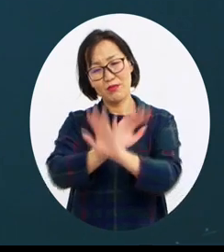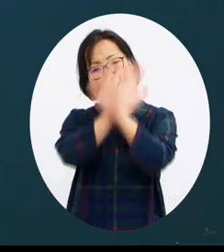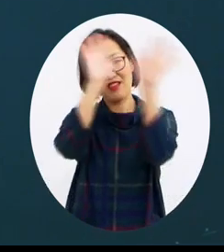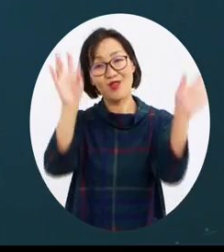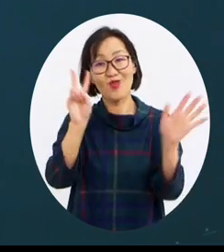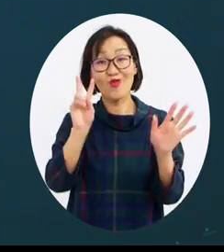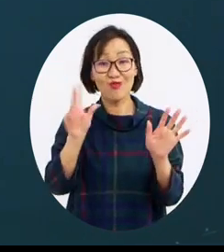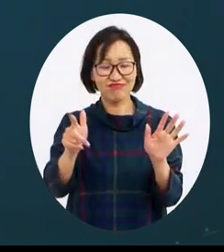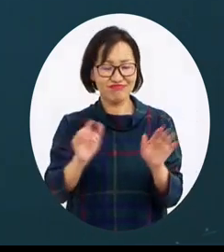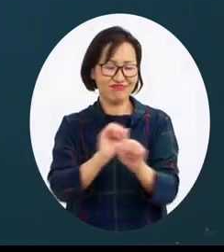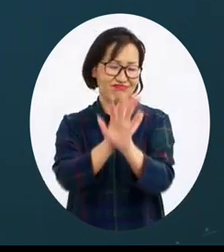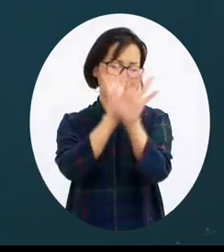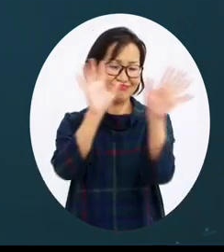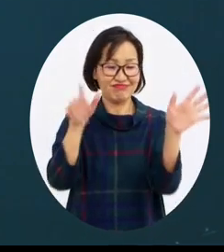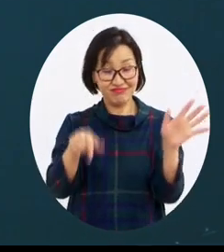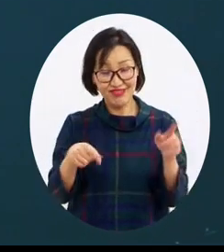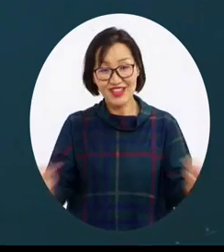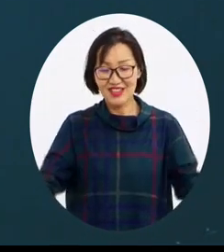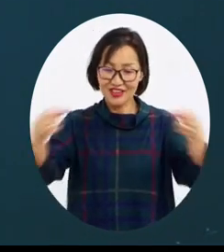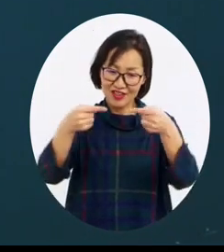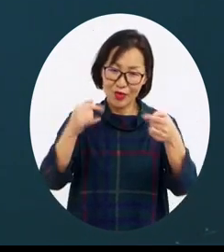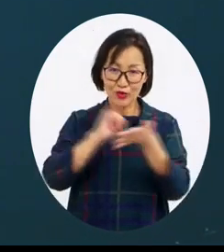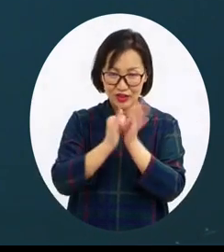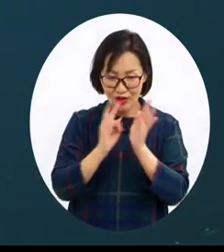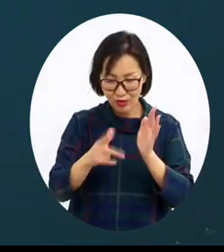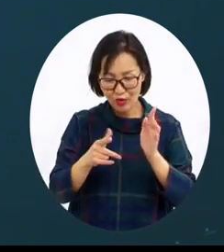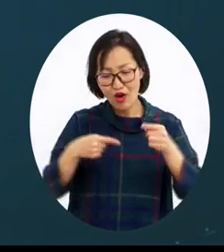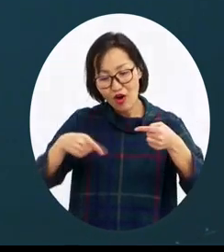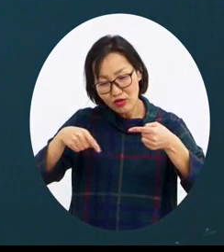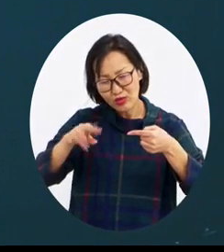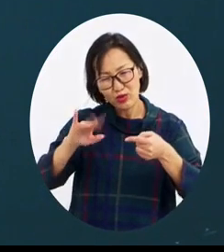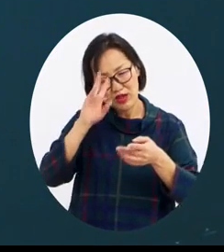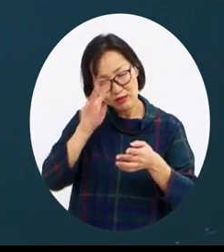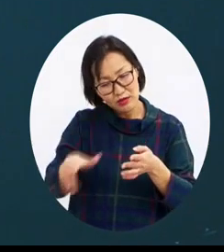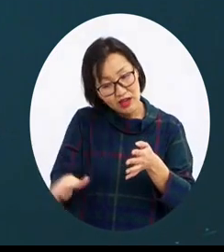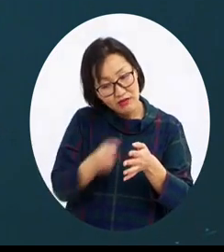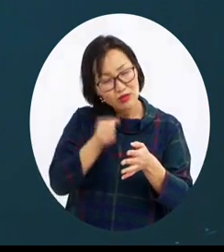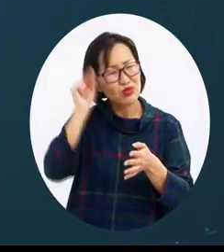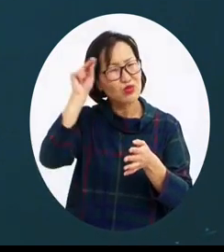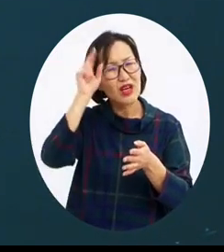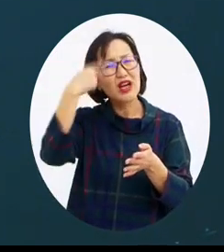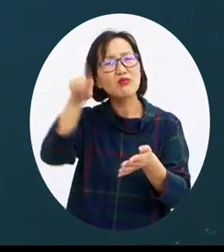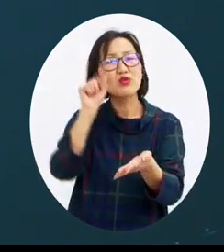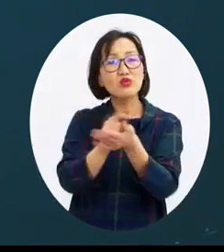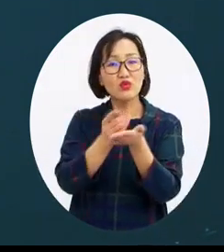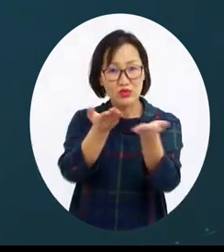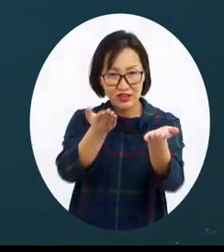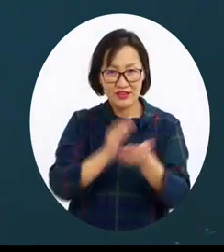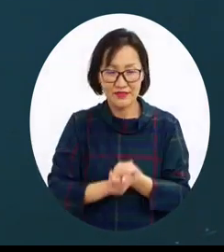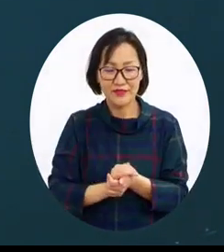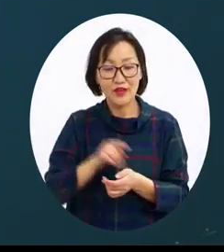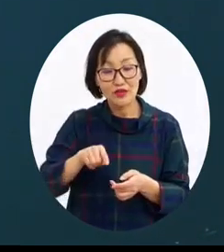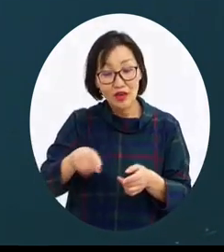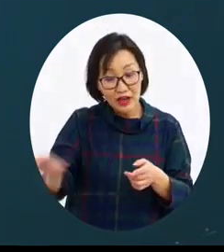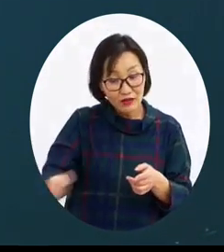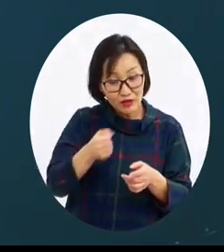Маш олон гоё баялаг хэлээрээ ярьж сурцгаахад эсрэг утгатай ойролцоо утгатай үгийг сурах нь хамгийн чухал байдаг. Одоо үгээрээ